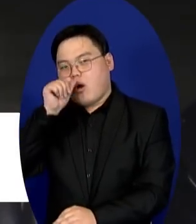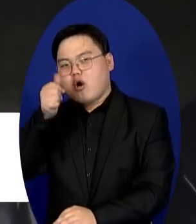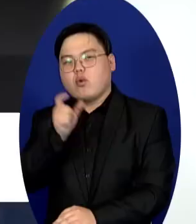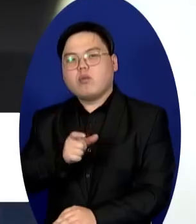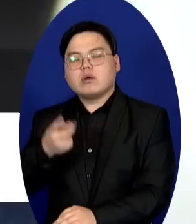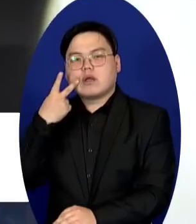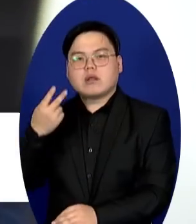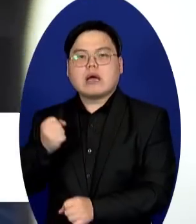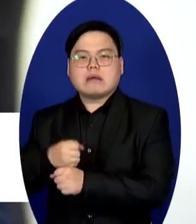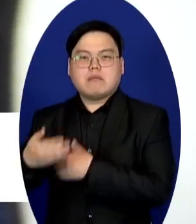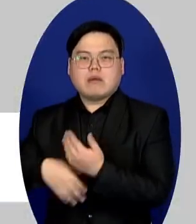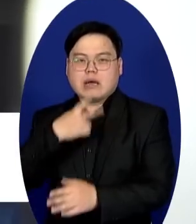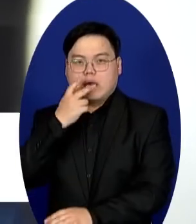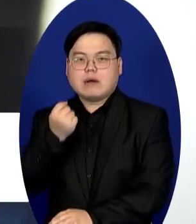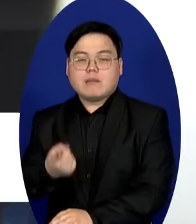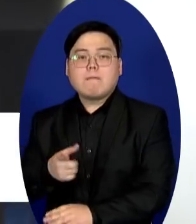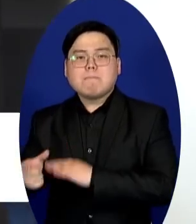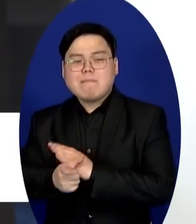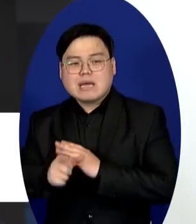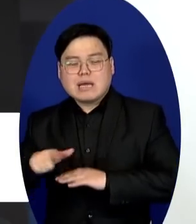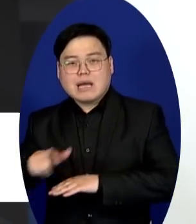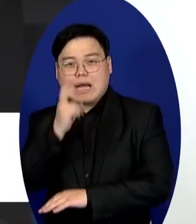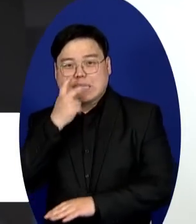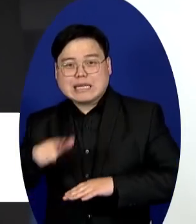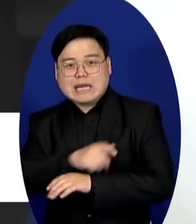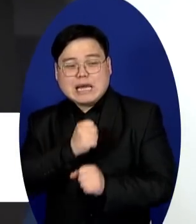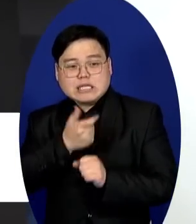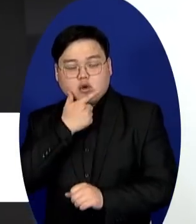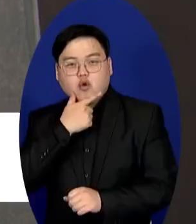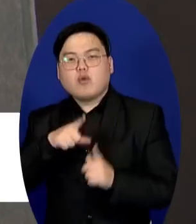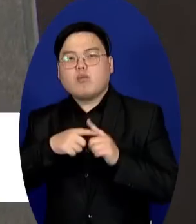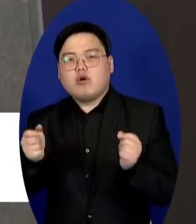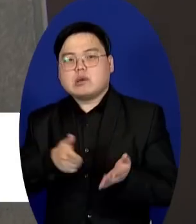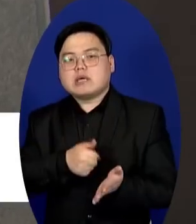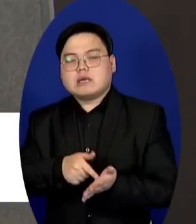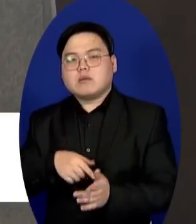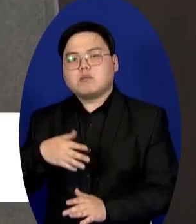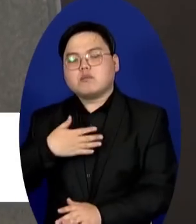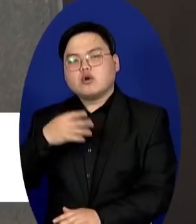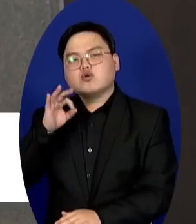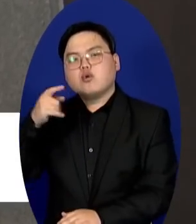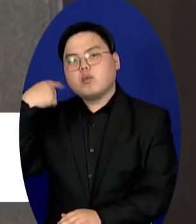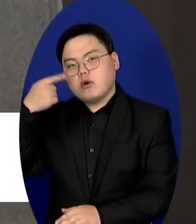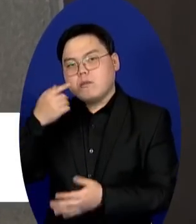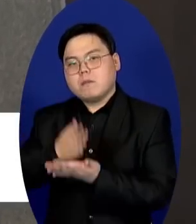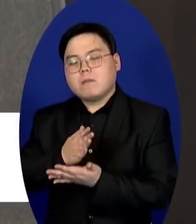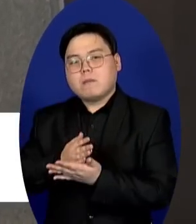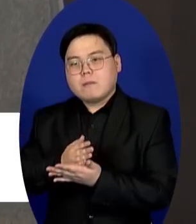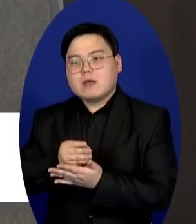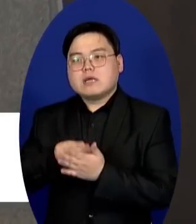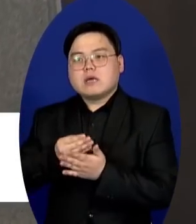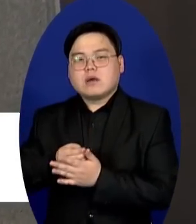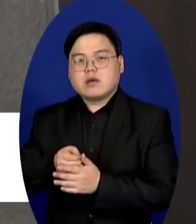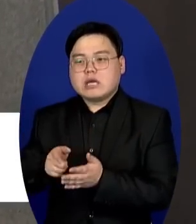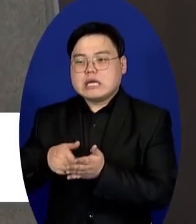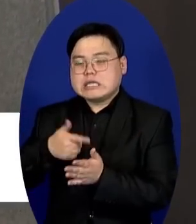дээ. Мэргэжлийн хяналт одоо ер нь ажлаа хийж чадахгүй бол буулгасан дээр тэгжлэлмэр. Зөв гэж бодож шүү дээ. Тийм юм уу сайн ойлголт. Хийдэг уусуудыг бол